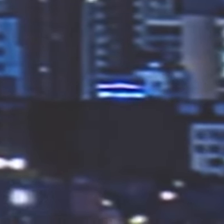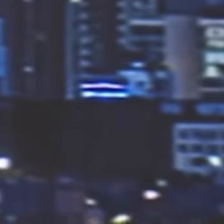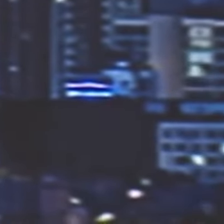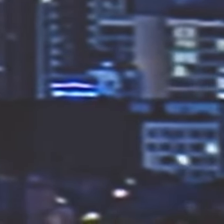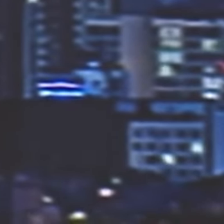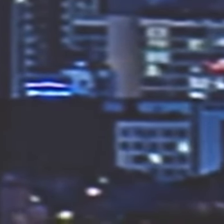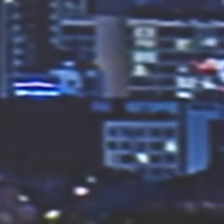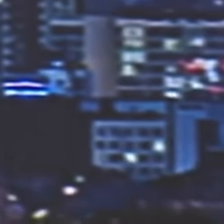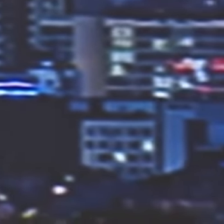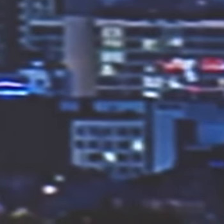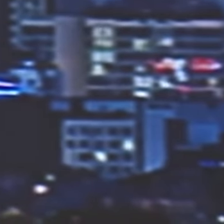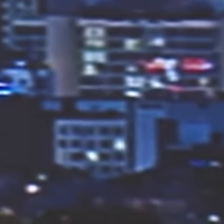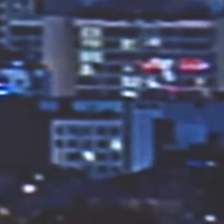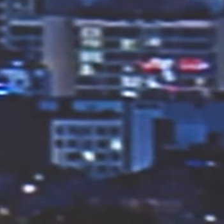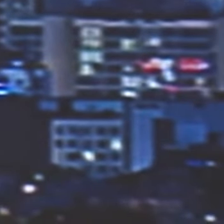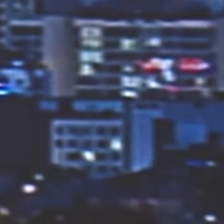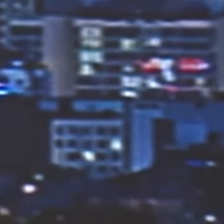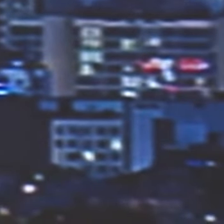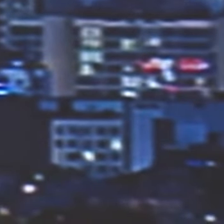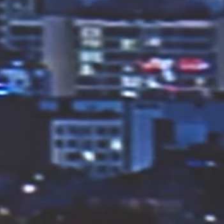뉴스룸에서 뵙겠습니다